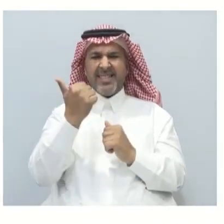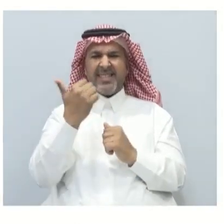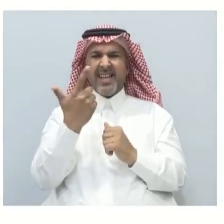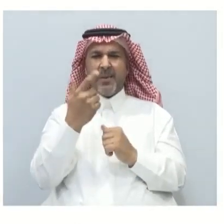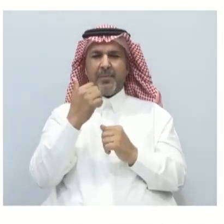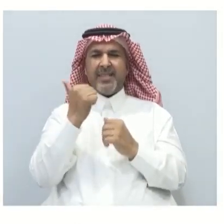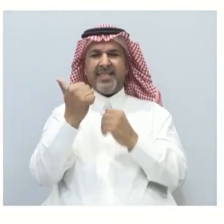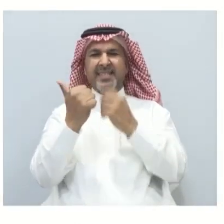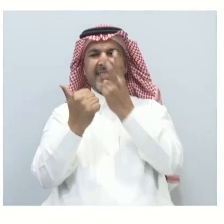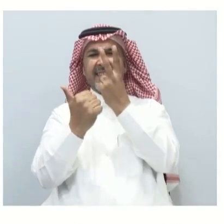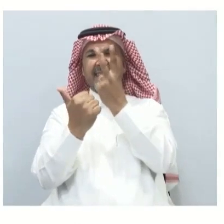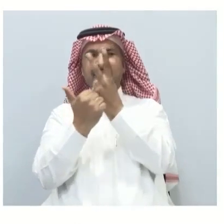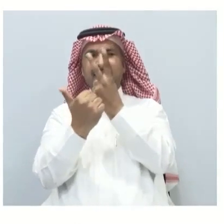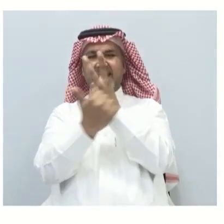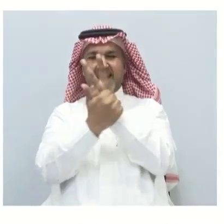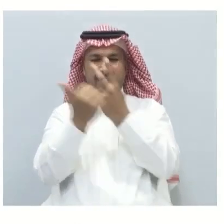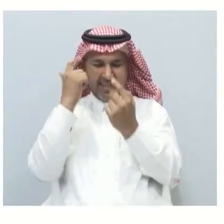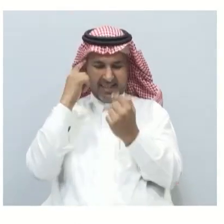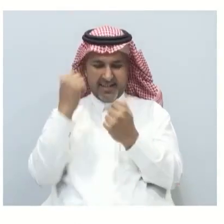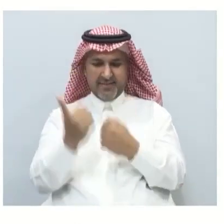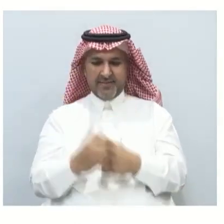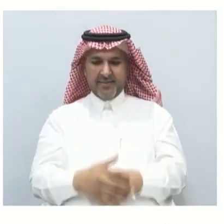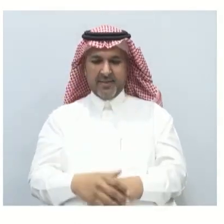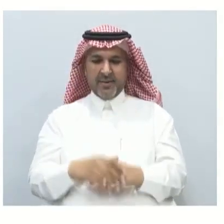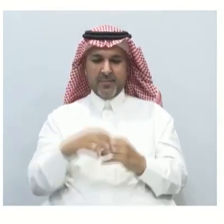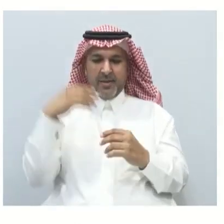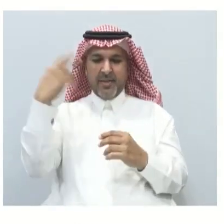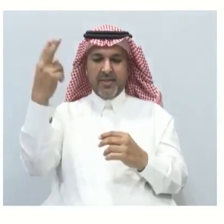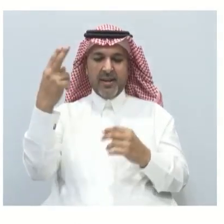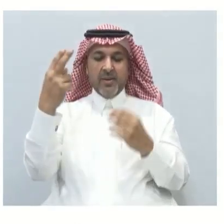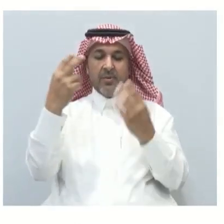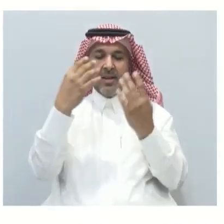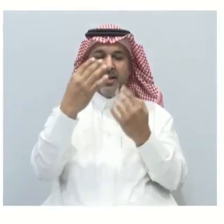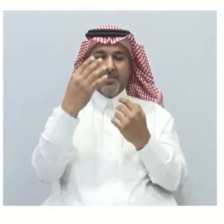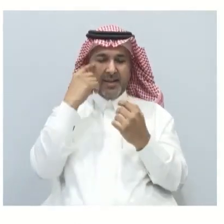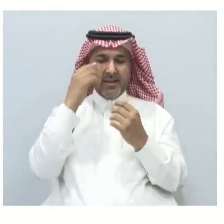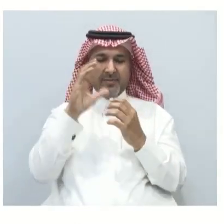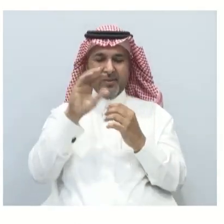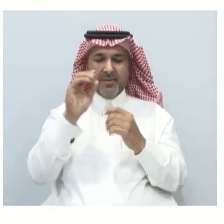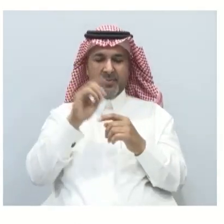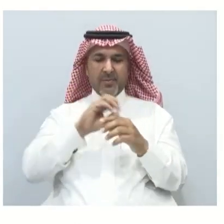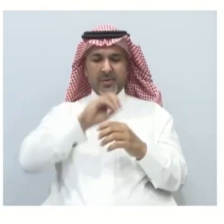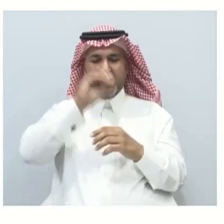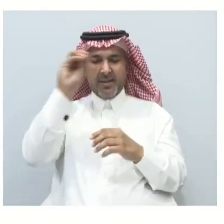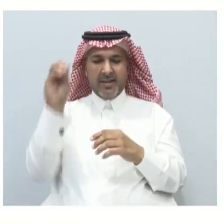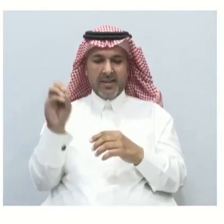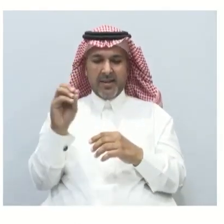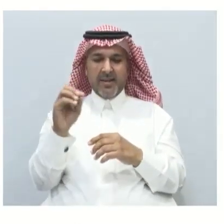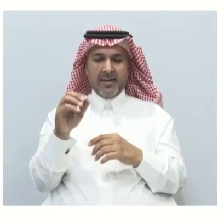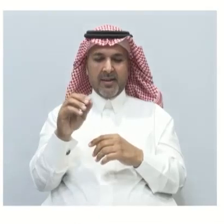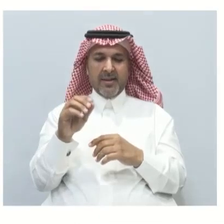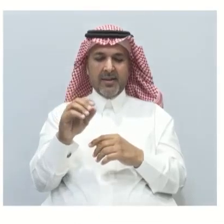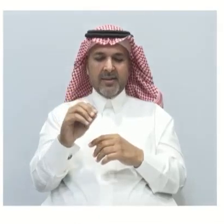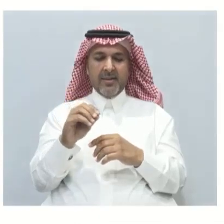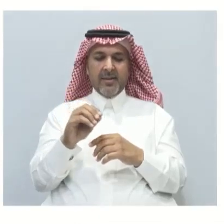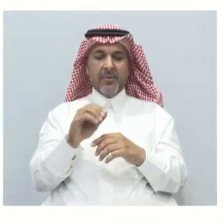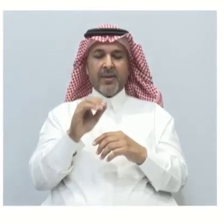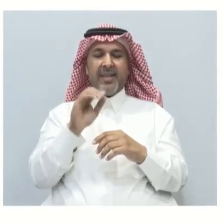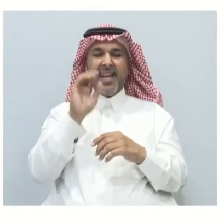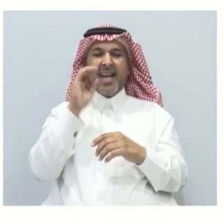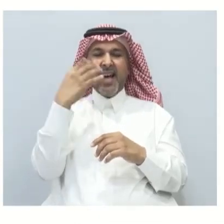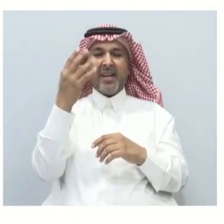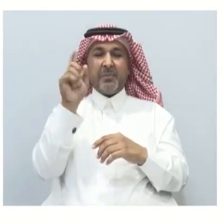تربيع فنقول انه 4 اكس ناقص 2 تساوي 2 وبالتالي حتصير 4 اكس